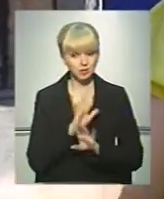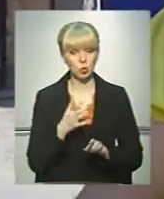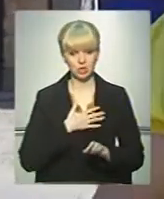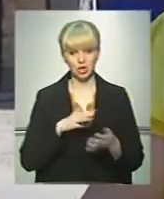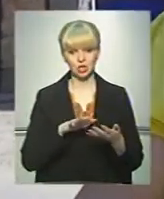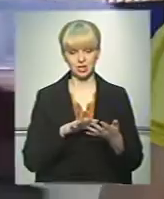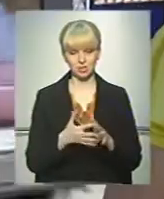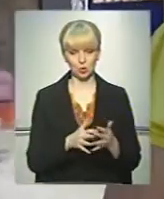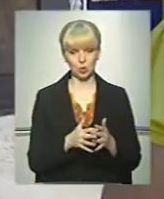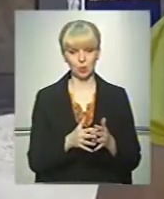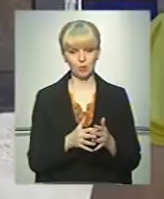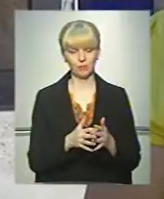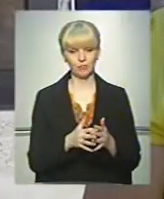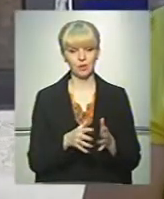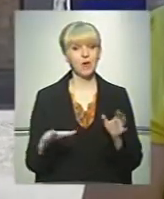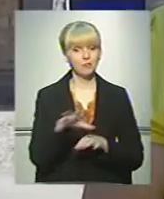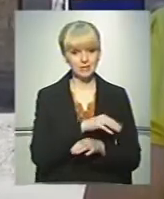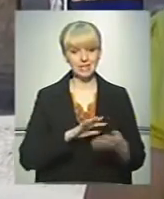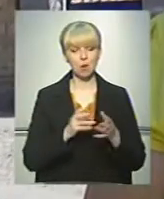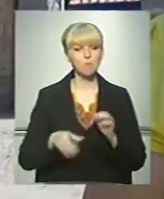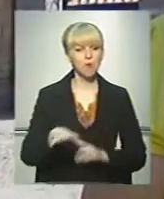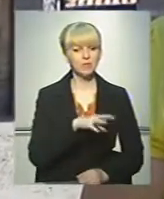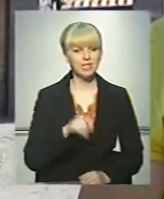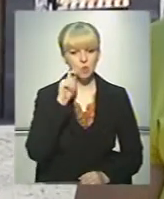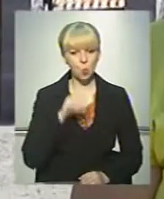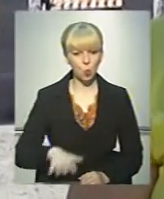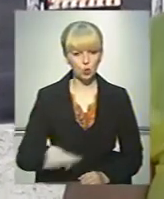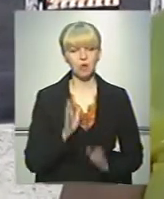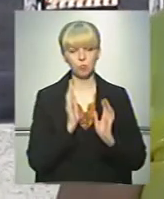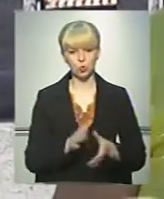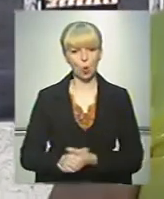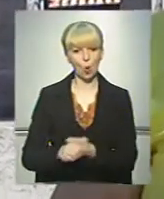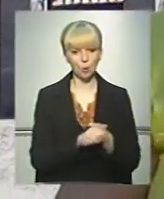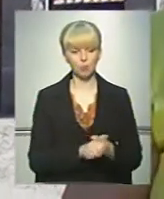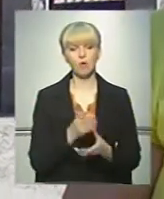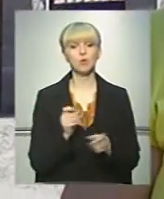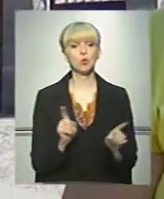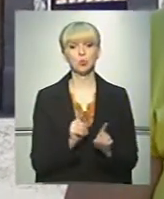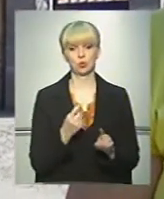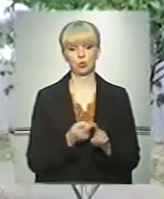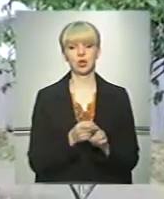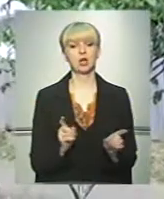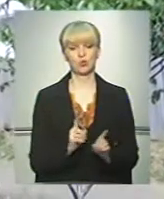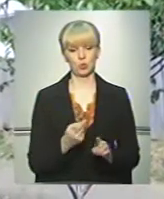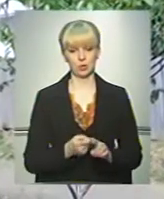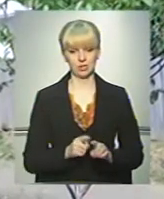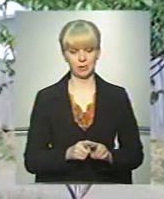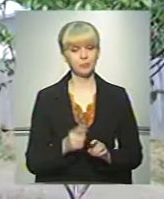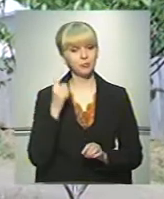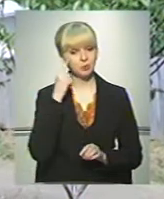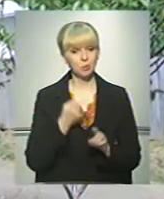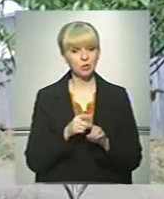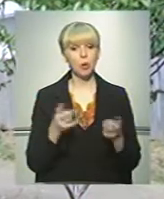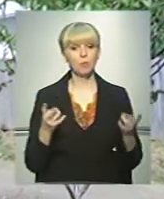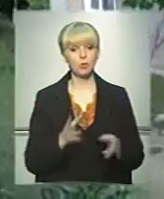село. Всі села по всій Україні будуть об'єднувати село. Ну і що для чого це? Думка про те,